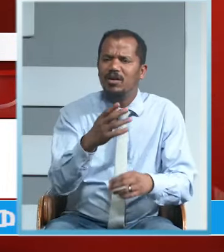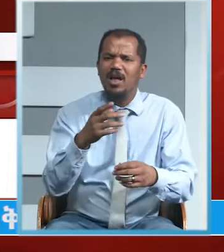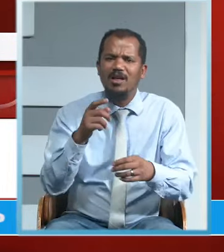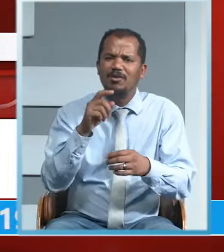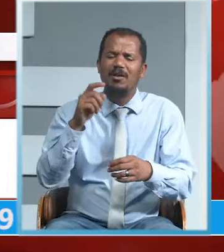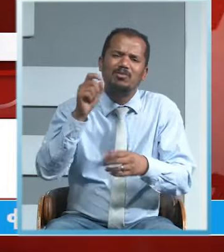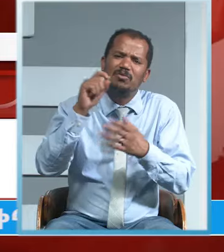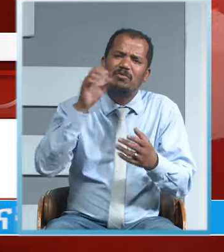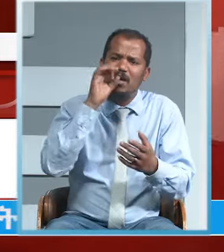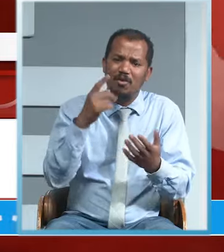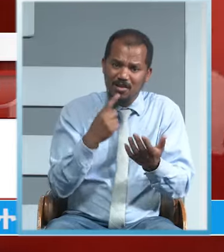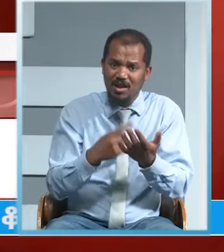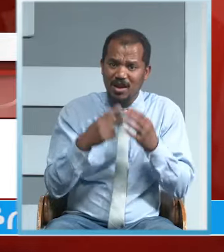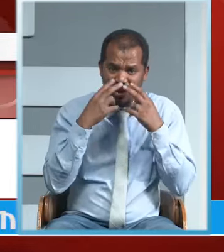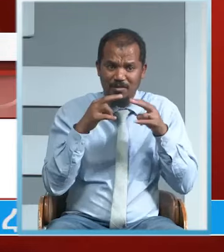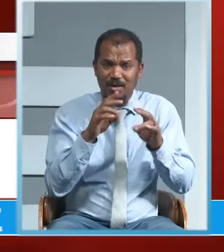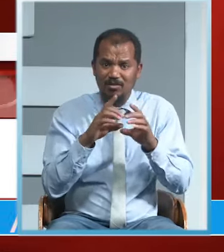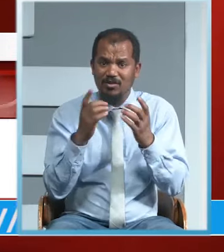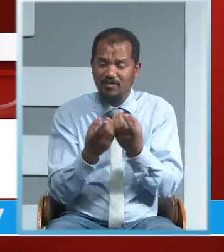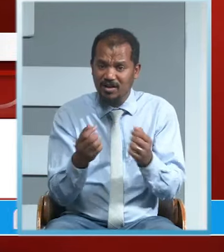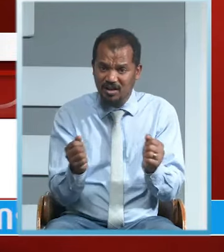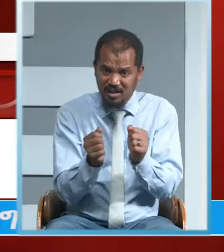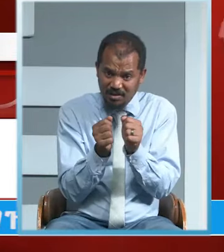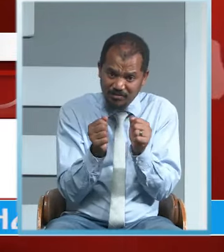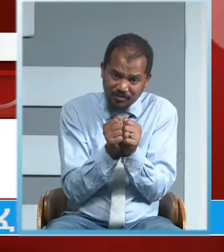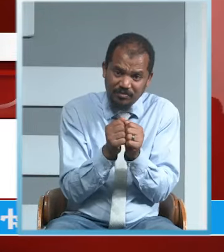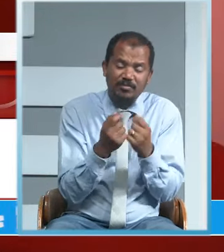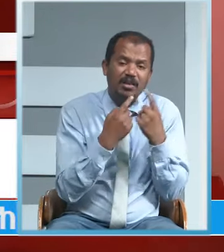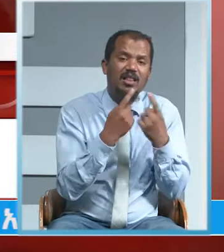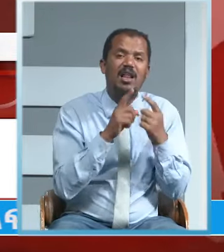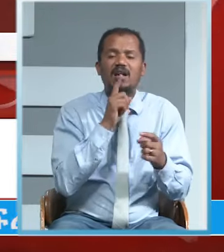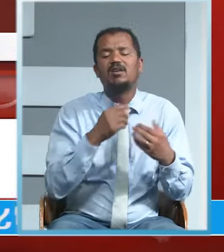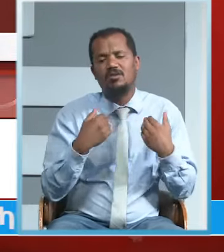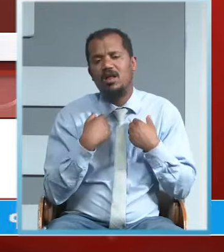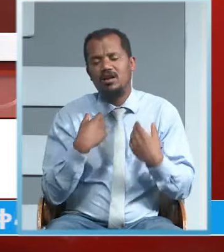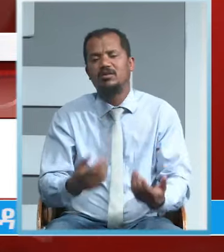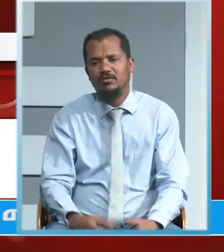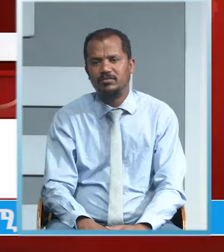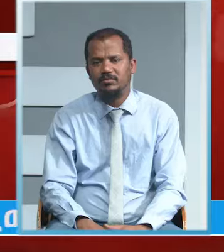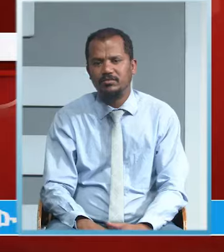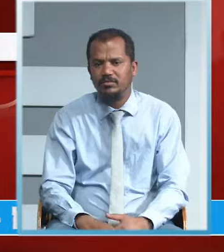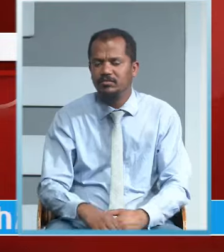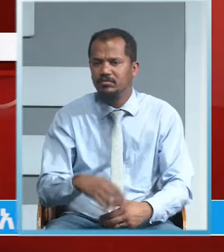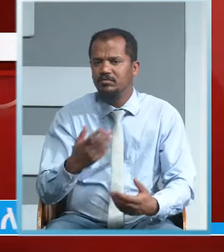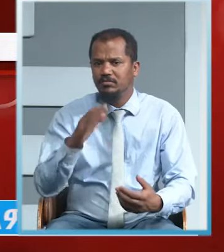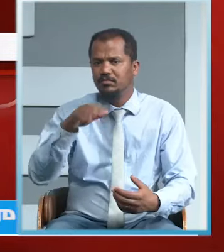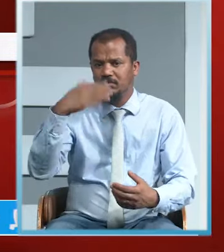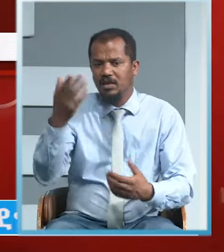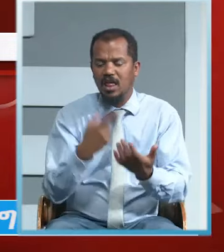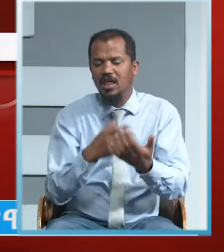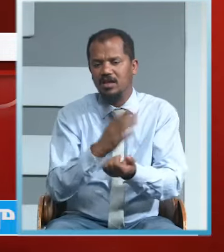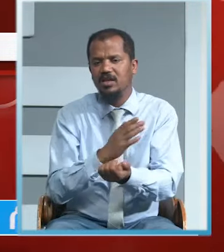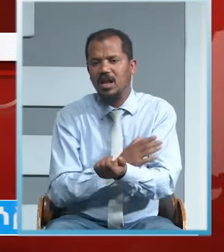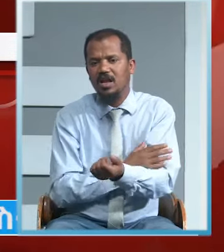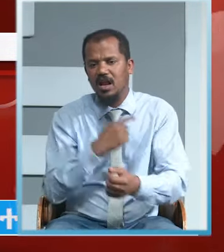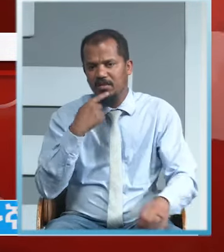እና ይህንንም ከሚመለከተው ክፍል ጋር እያወራን ያለ ነው እያመለከትን ያለ ነው። በቀጣይ ይስተካከላል ብዬ